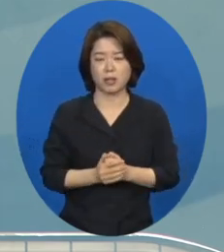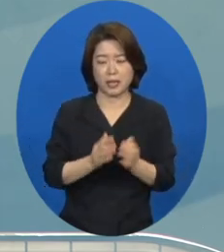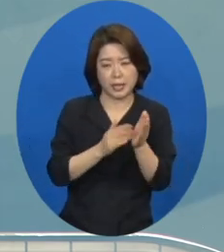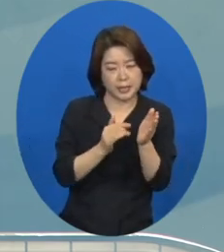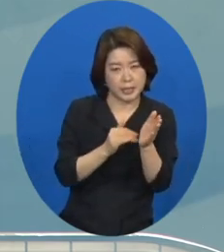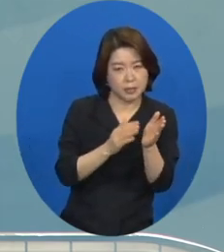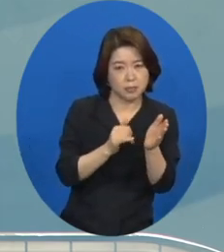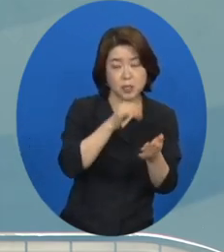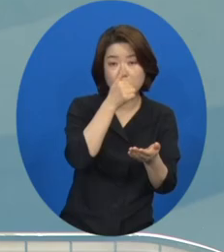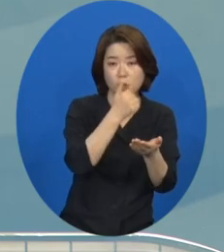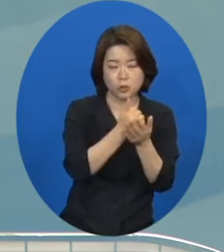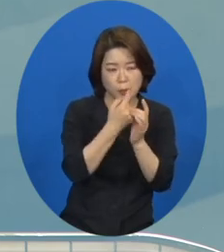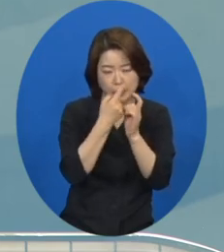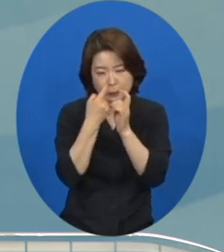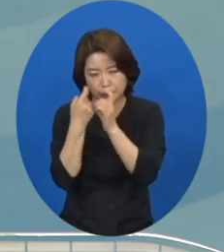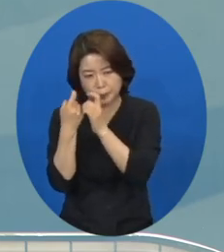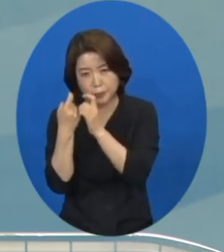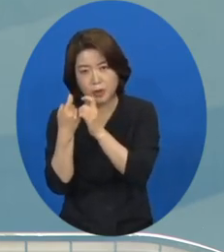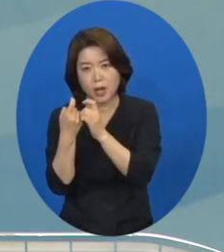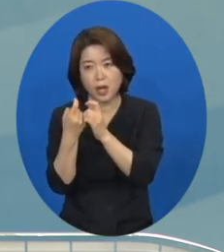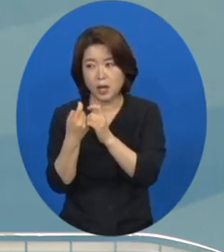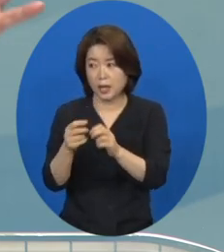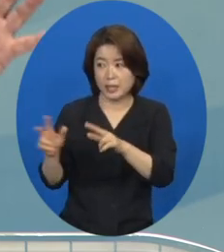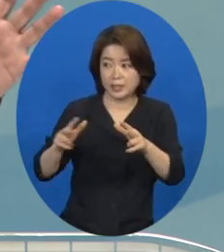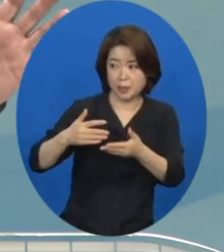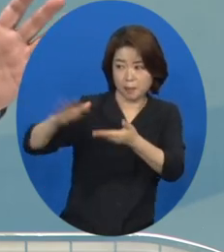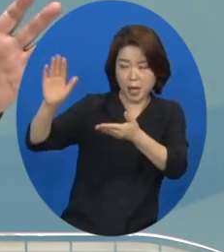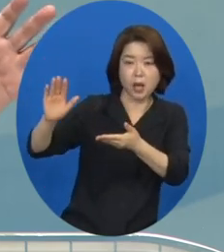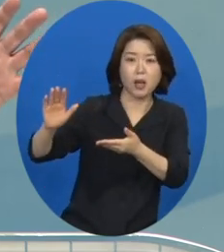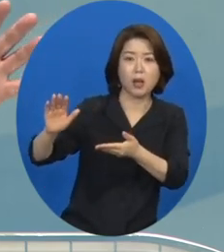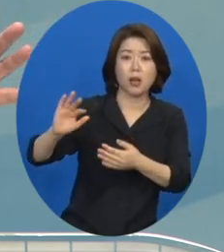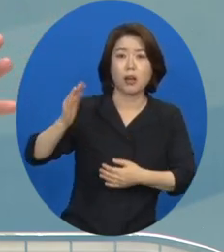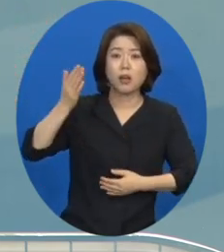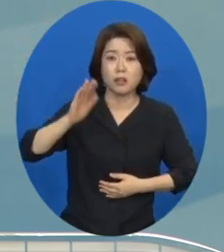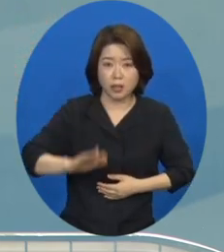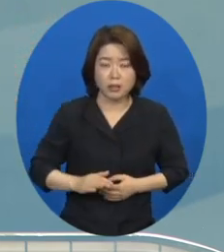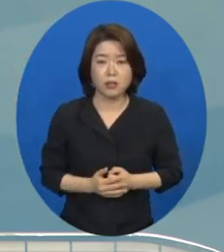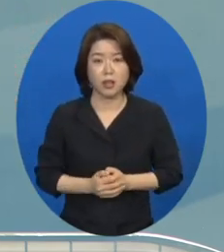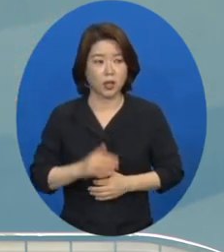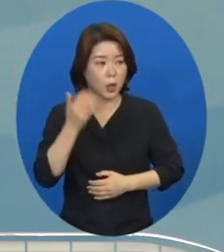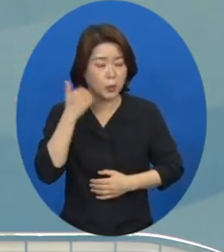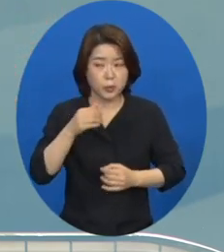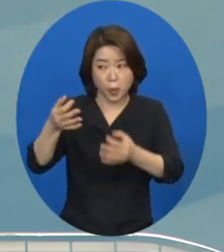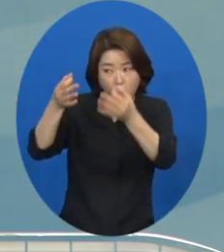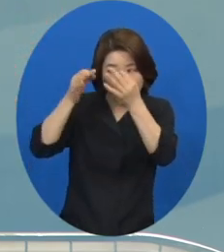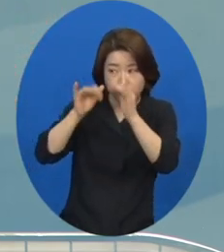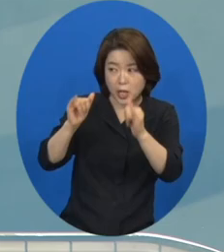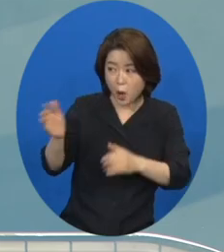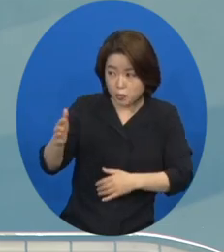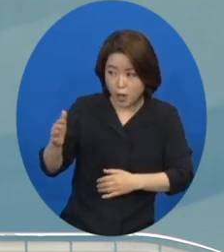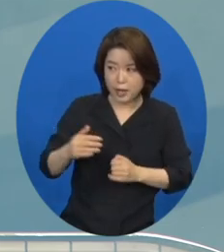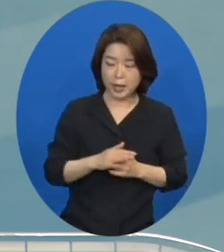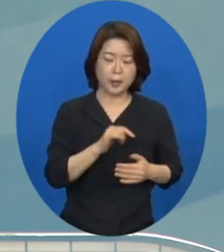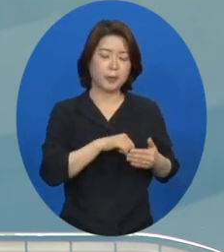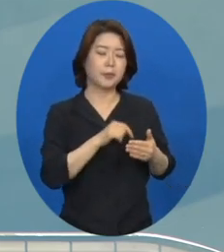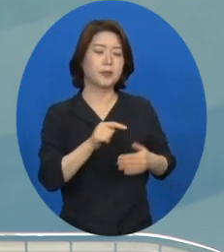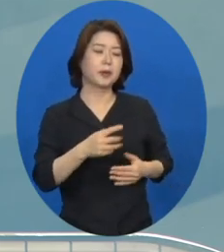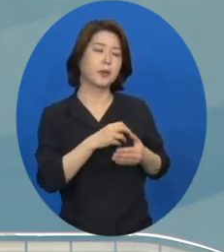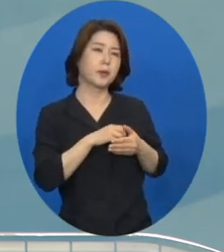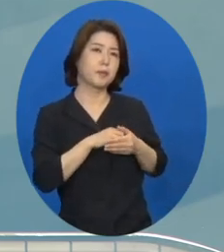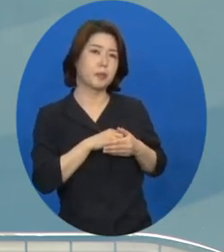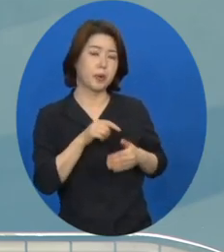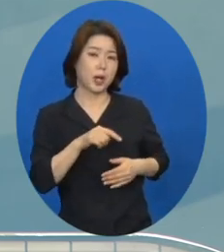은밀한 죄의 유혹 당장 내어 버려야 되는데 누구도 보는 사람 없으면 그냥 속으로는 그걸 품고